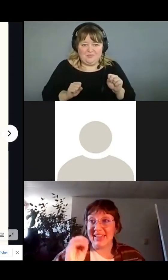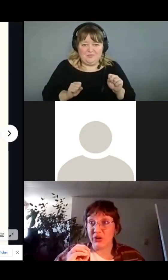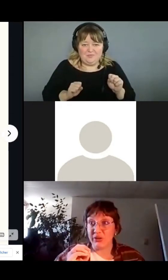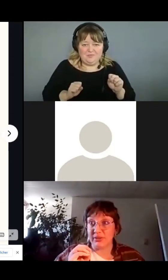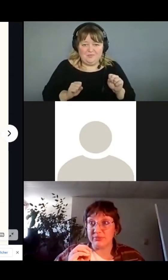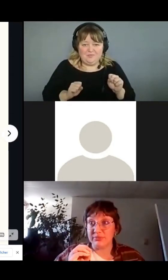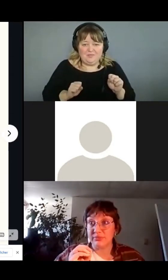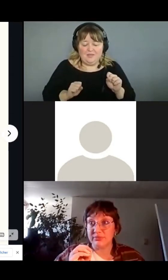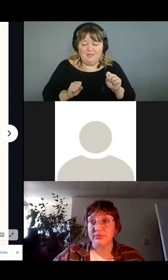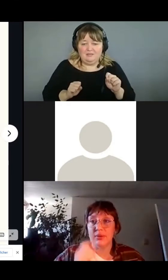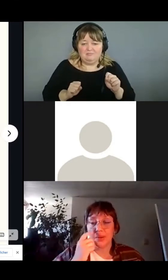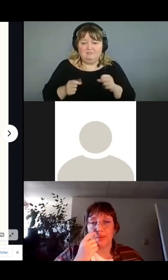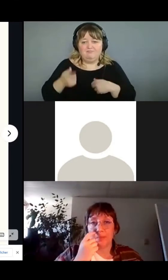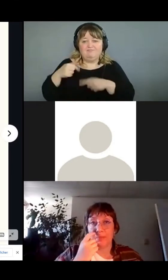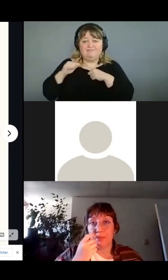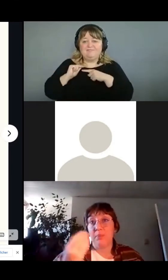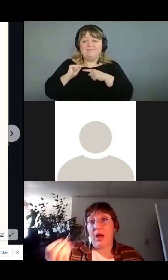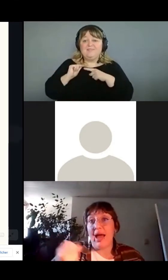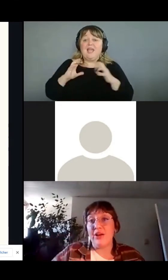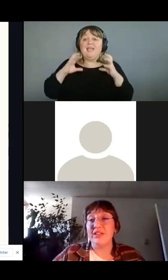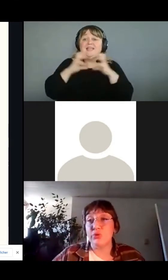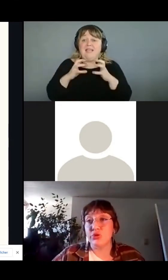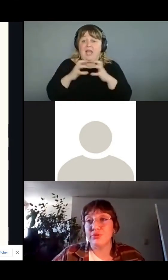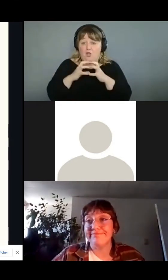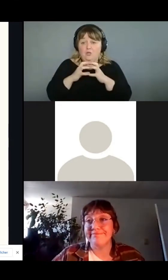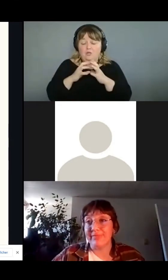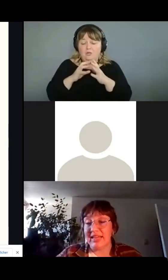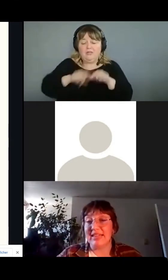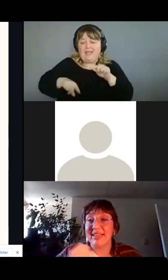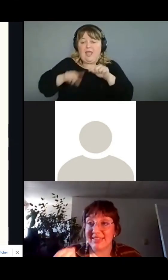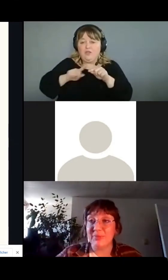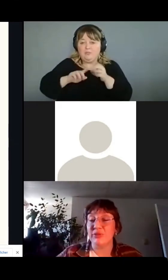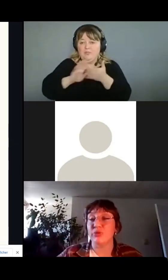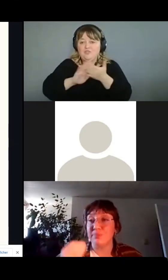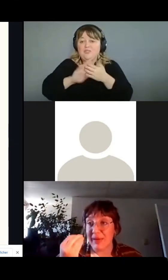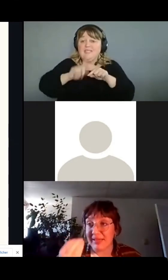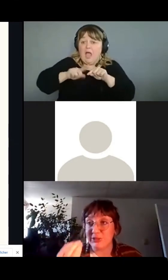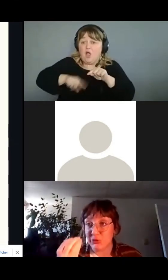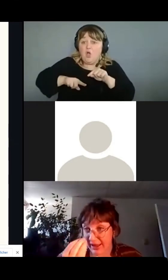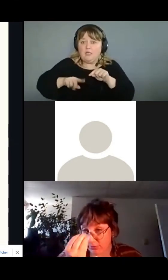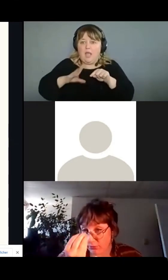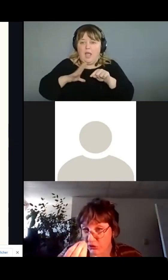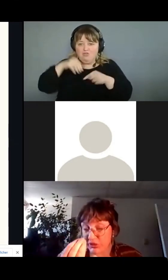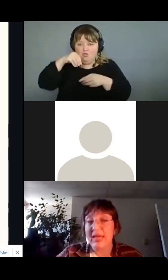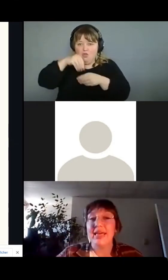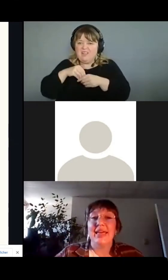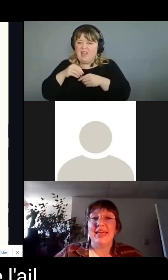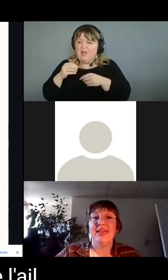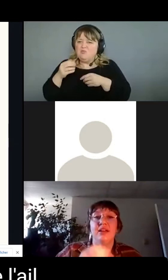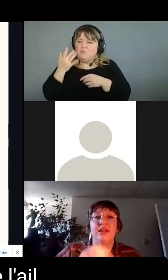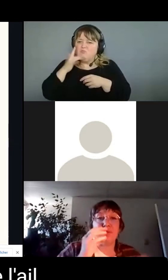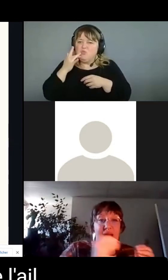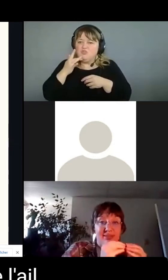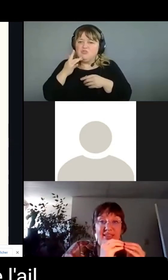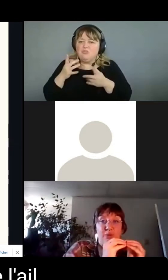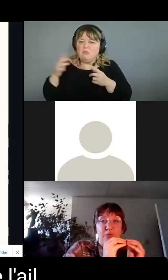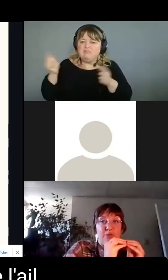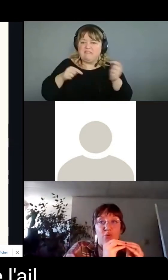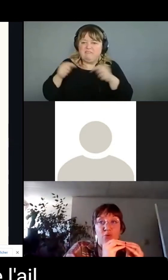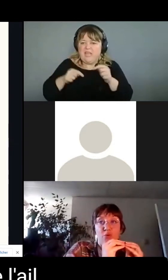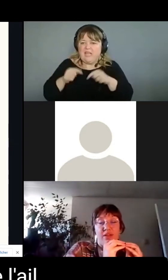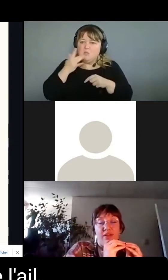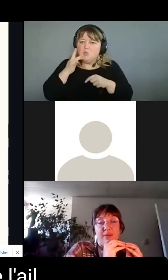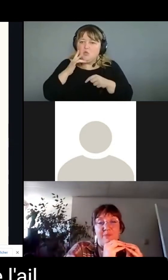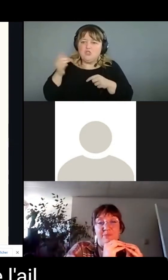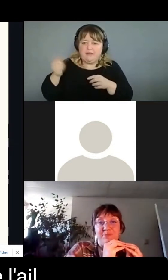La carotte, elle a des mouches. Elle est très aimée d'une particulière mouche. Et plantez